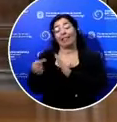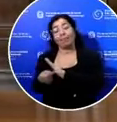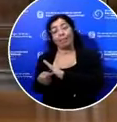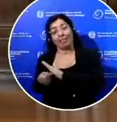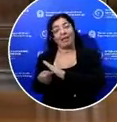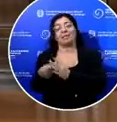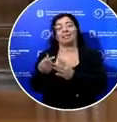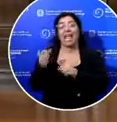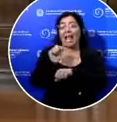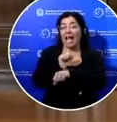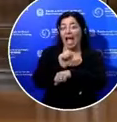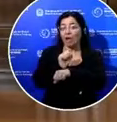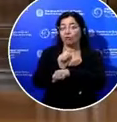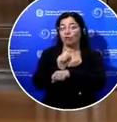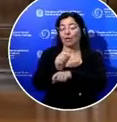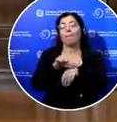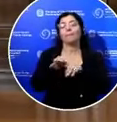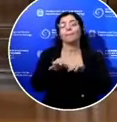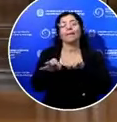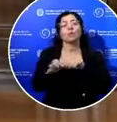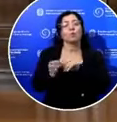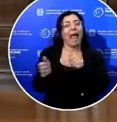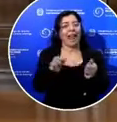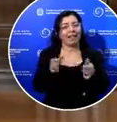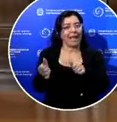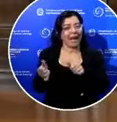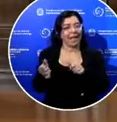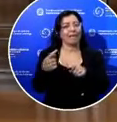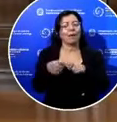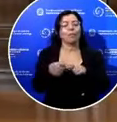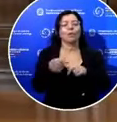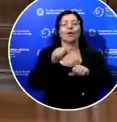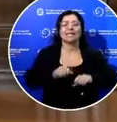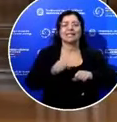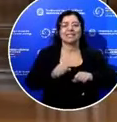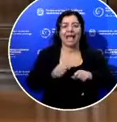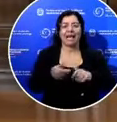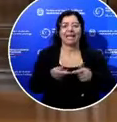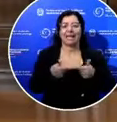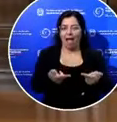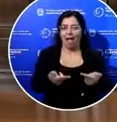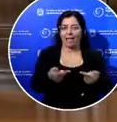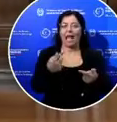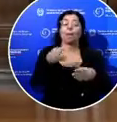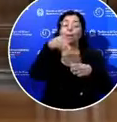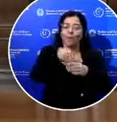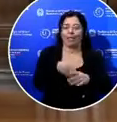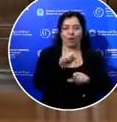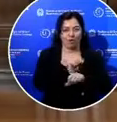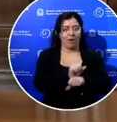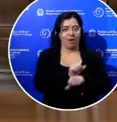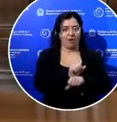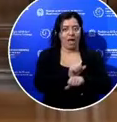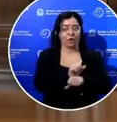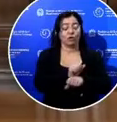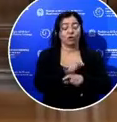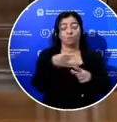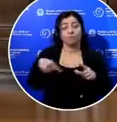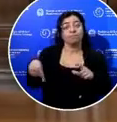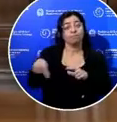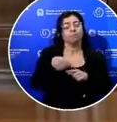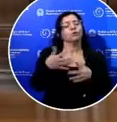carcere, le misure alternative e le prestazioni sanitarie e penitenziarie, intorno a cui è stato